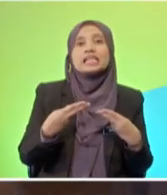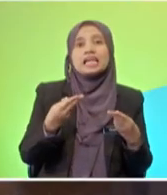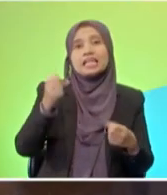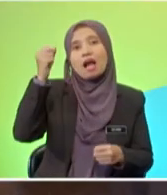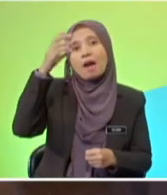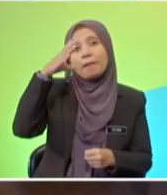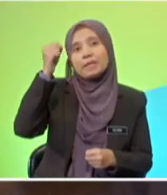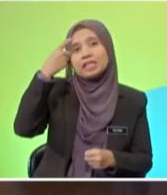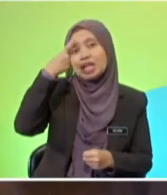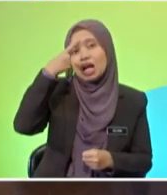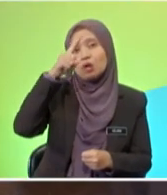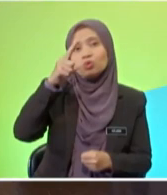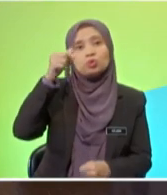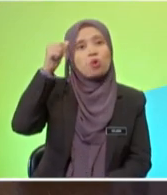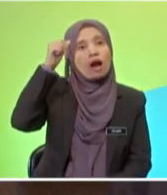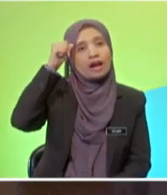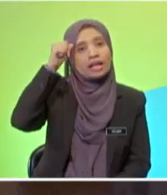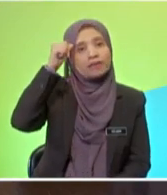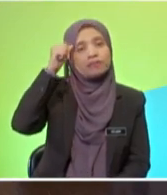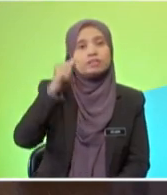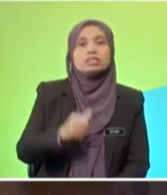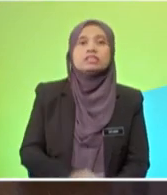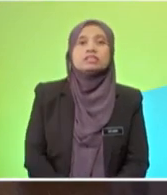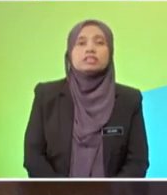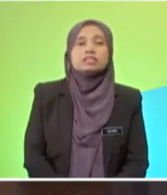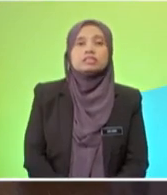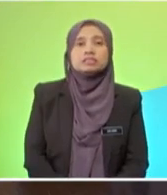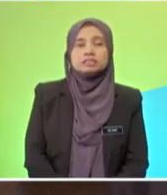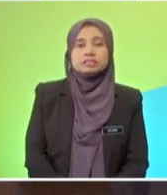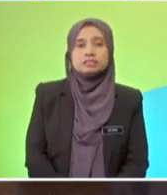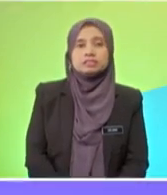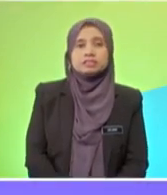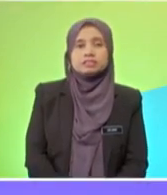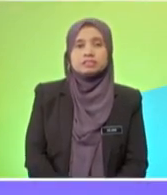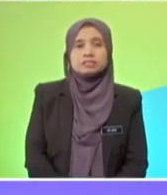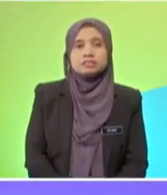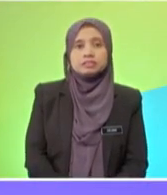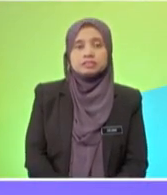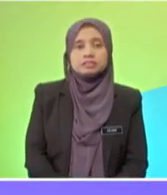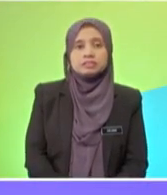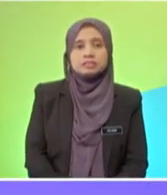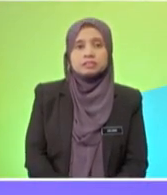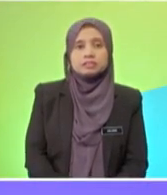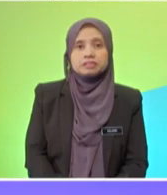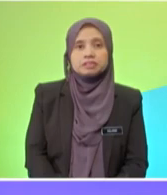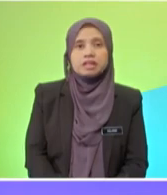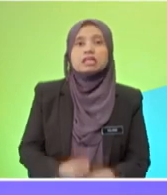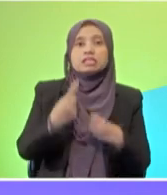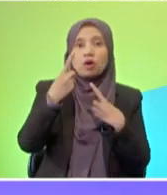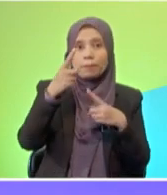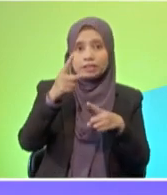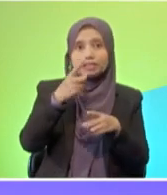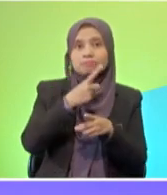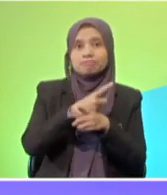kita ada 7 jenis air tapi suasana dua dan Aris pergi dan air hujan jadi jawabannya